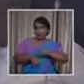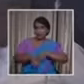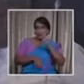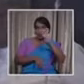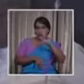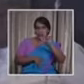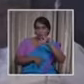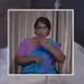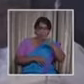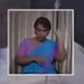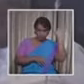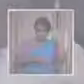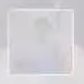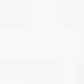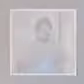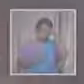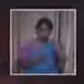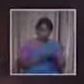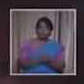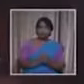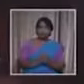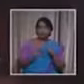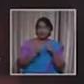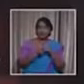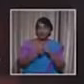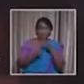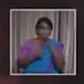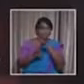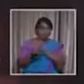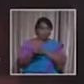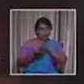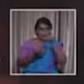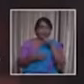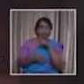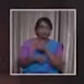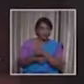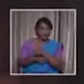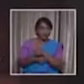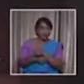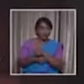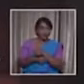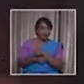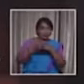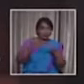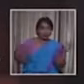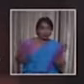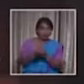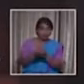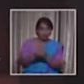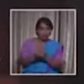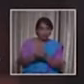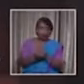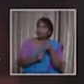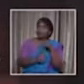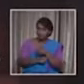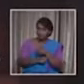ඇරියා එහෙම තමයි ඩේවිඩ් ග්ලැස්ටන්ව යව්වේ එයා අපේ පෝලිං බූත් එකක් අස්සට ගියේ දැන් එතකොට මේ